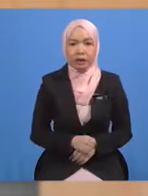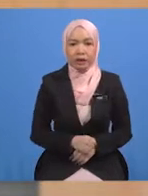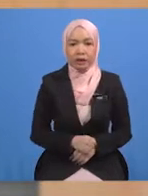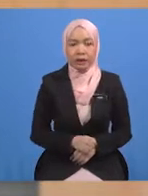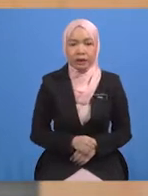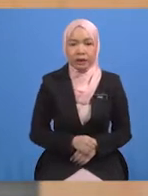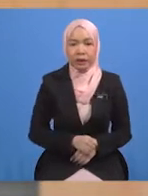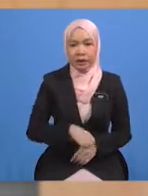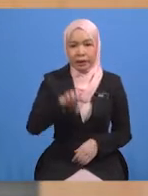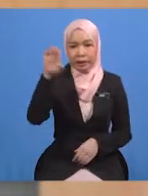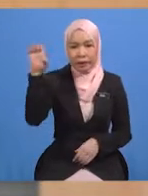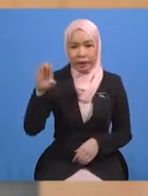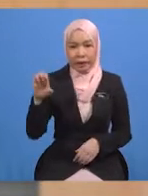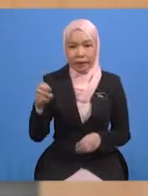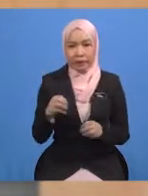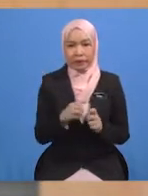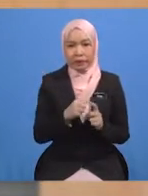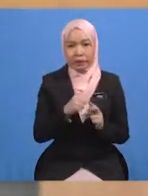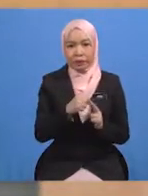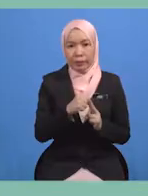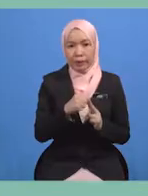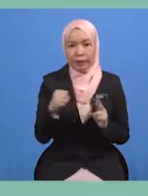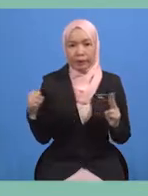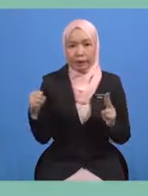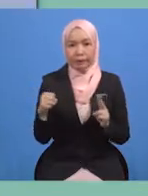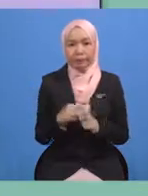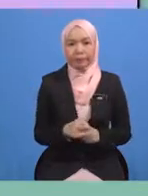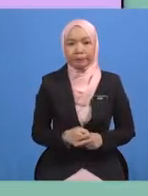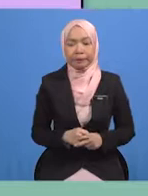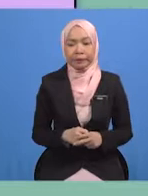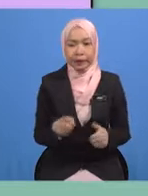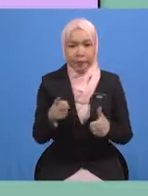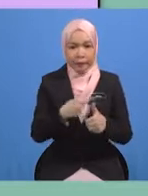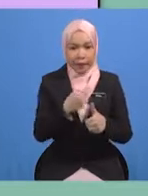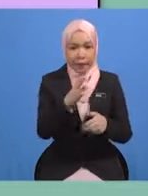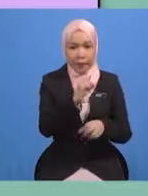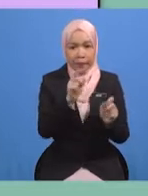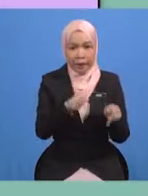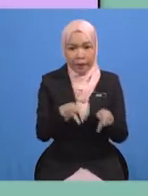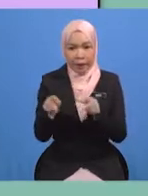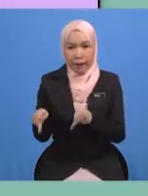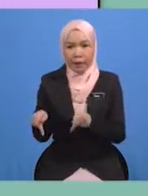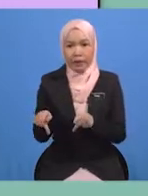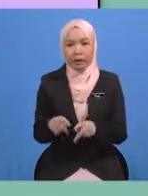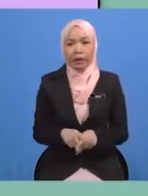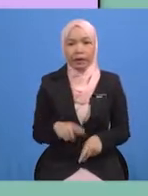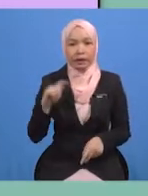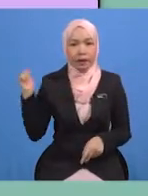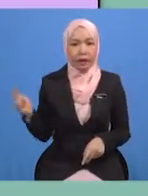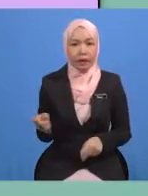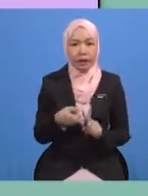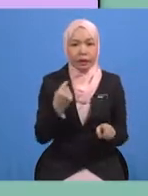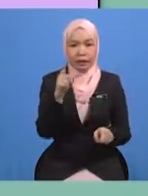elektromagnet. Yang pertama, dapat memindahkan tenaga dari satu tempat